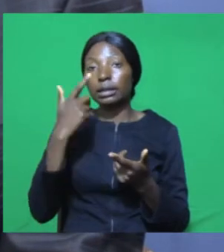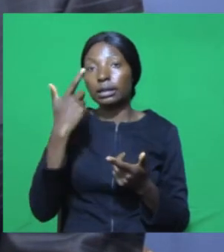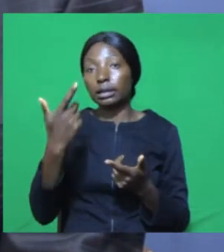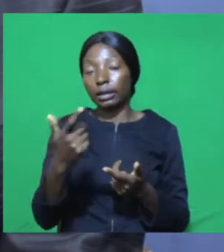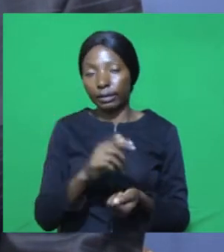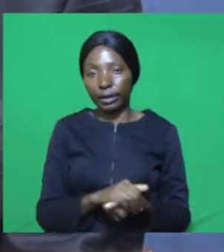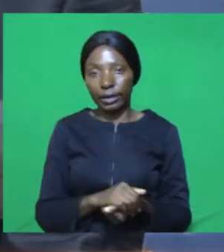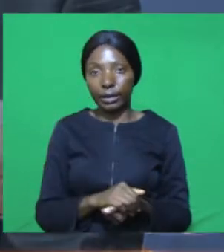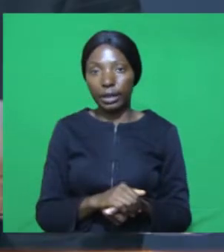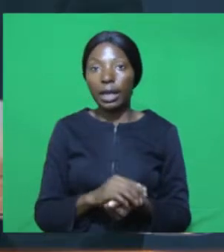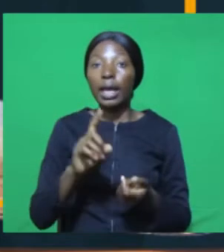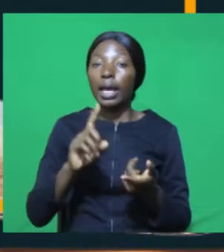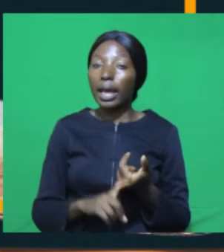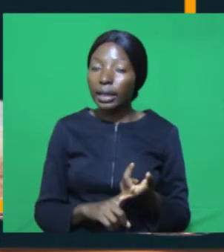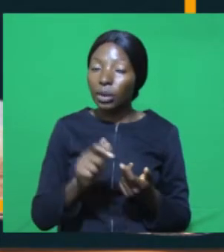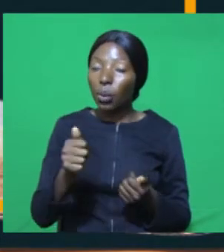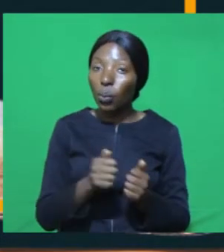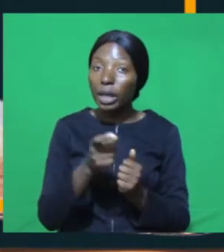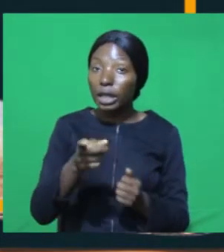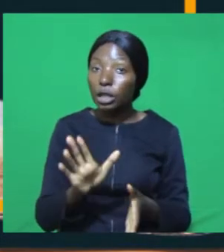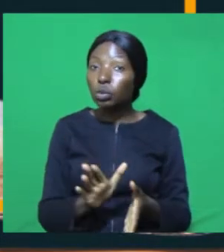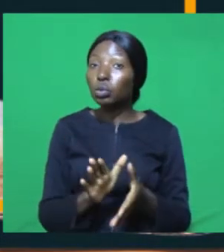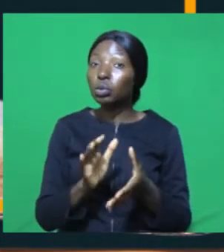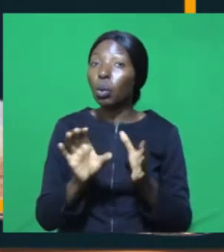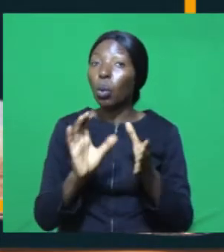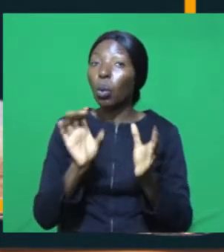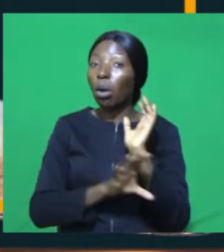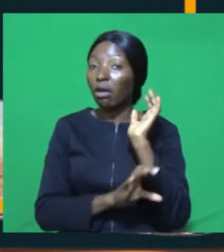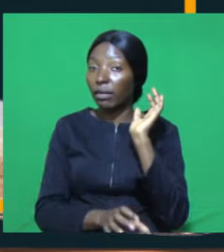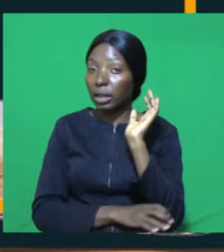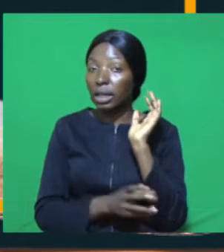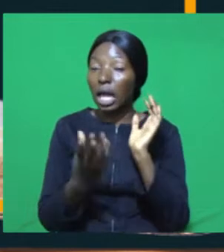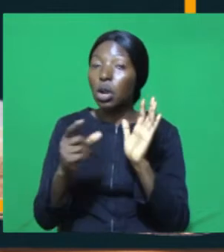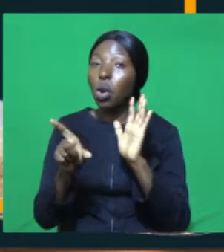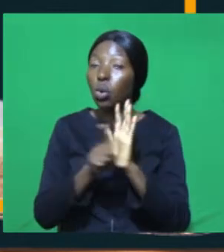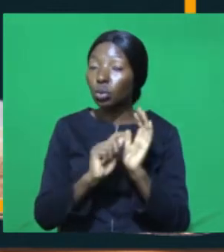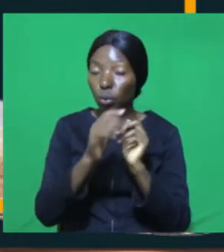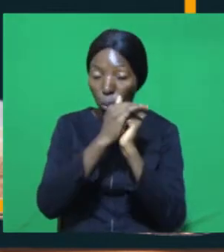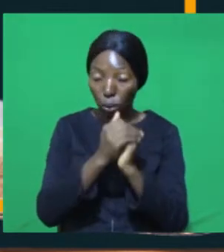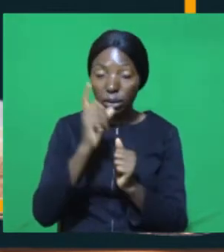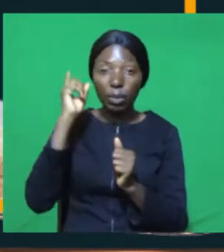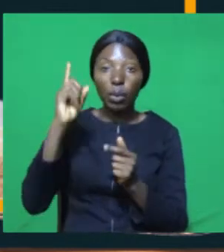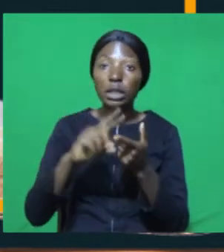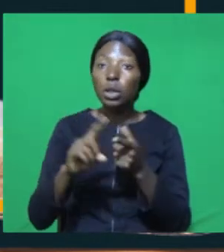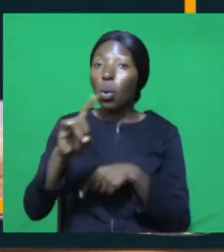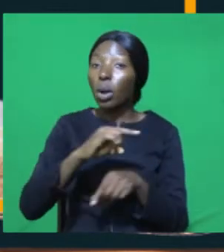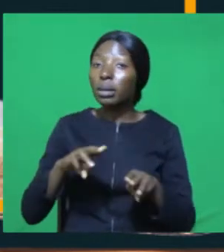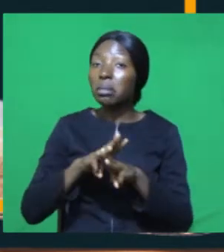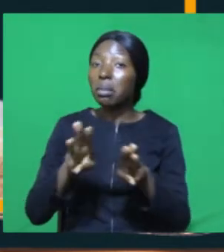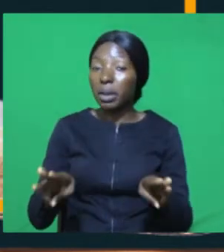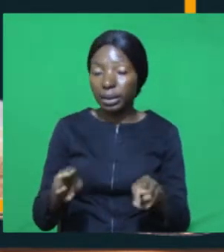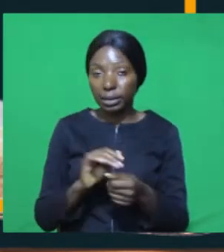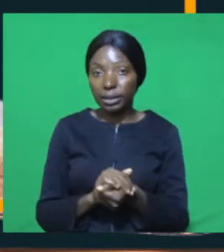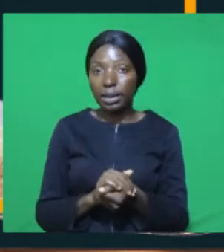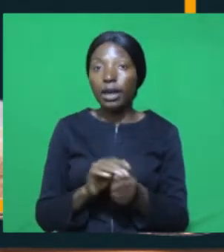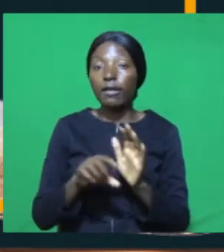9 verse 1. Zvinonei sungano yokutanga yakanga ine mirayiro yokushumira Mwari nayo neimba tsvene yenyika. Verse